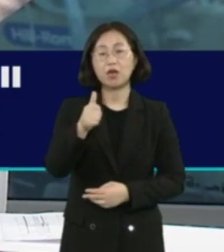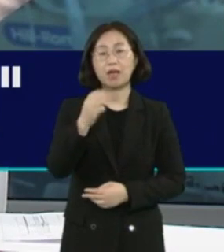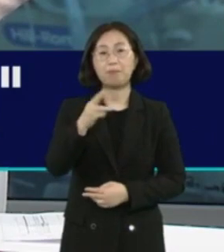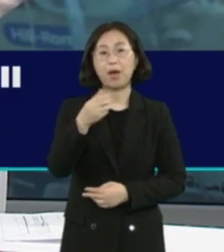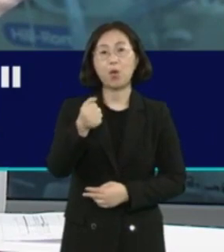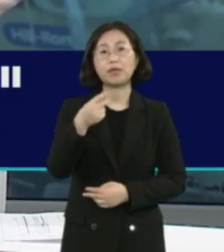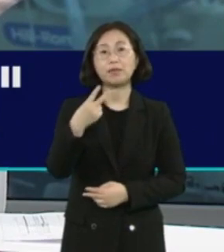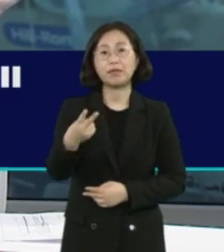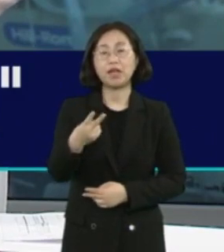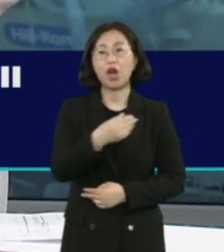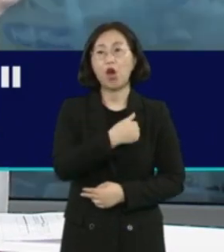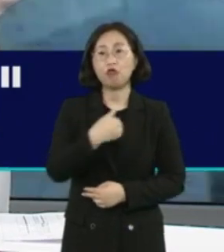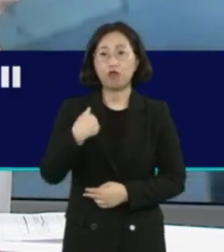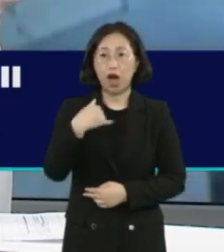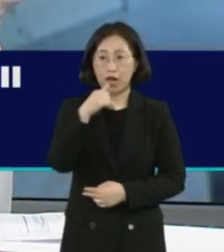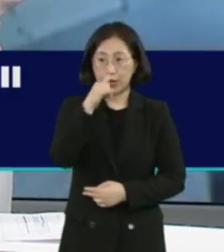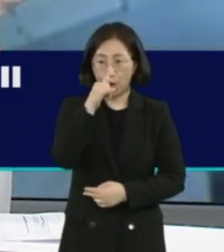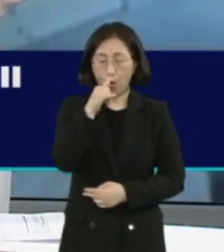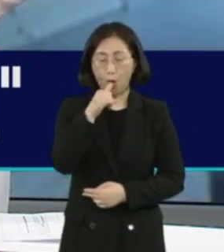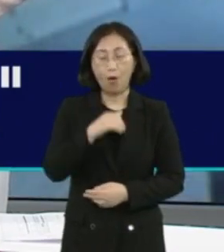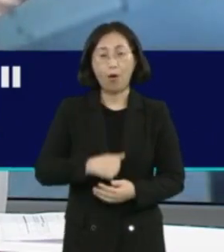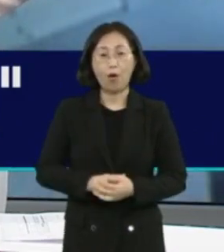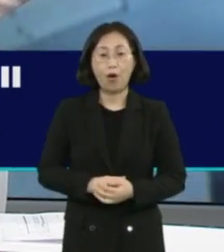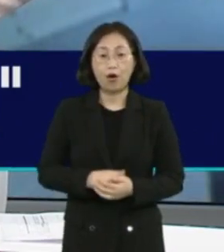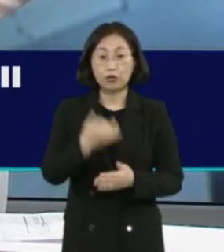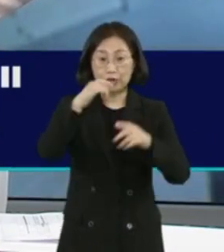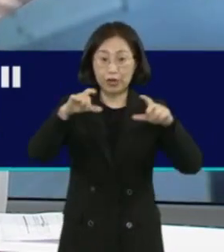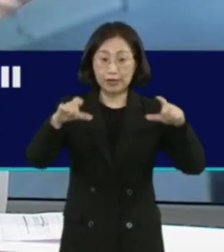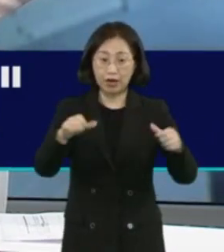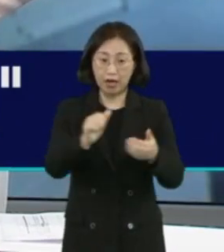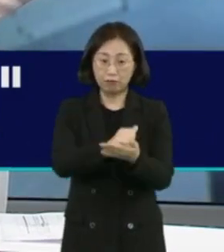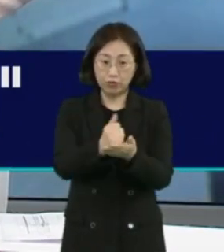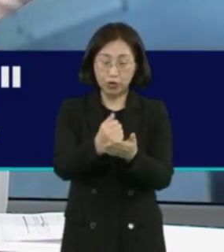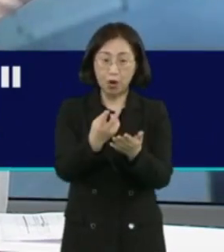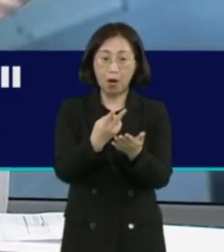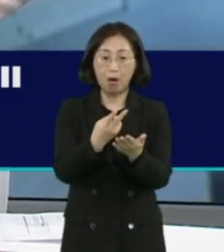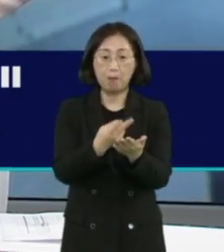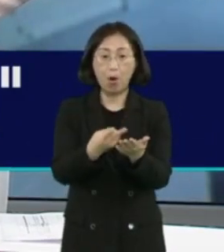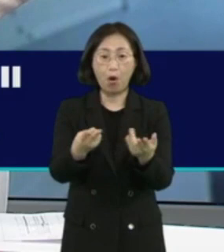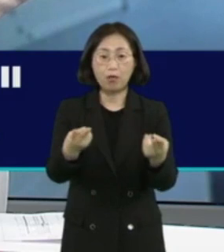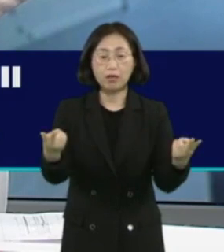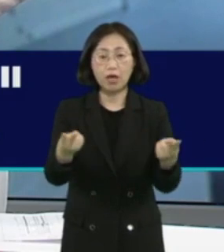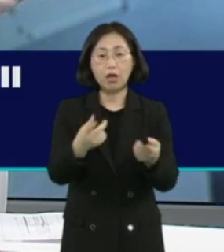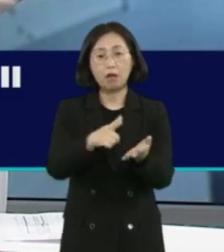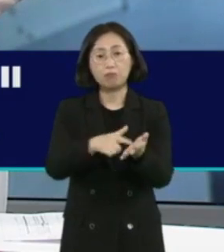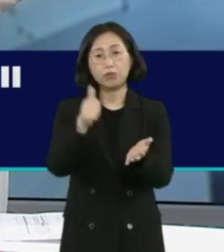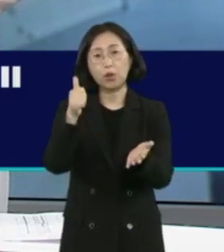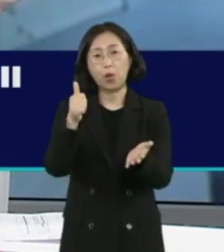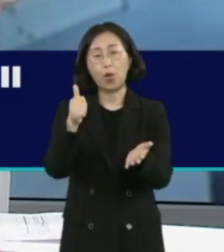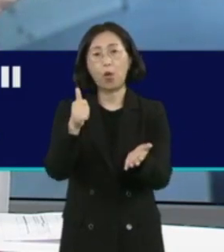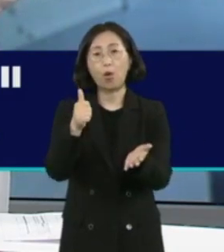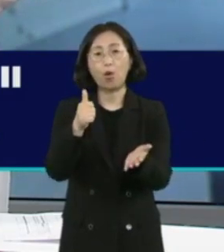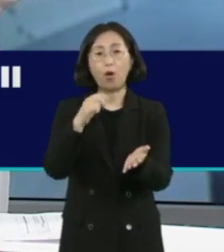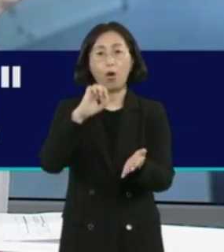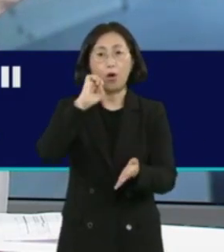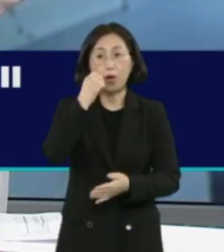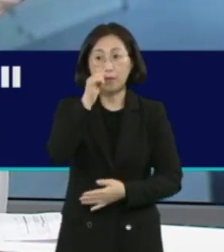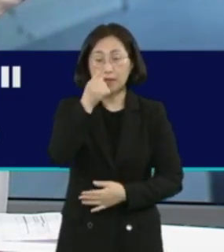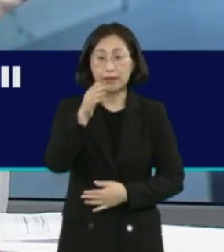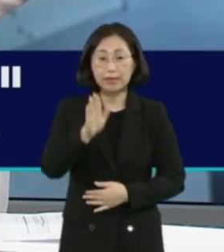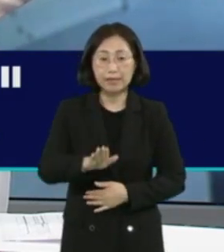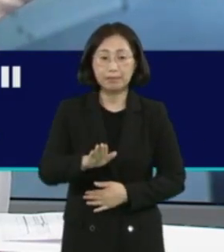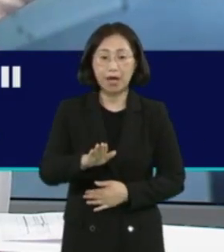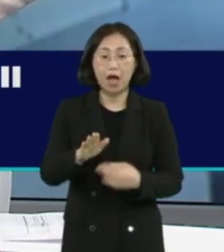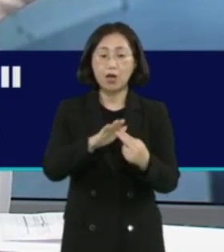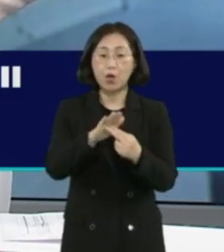반가운 소식입니다. 지난달에는 충청 지역에 위중증 환자를 위한 병상이 없어서 병상 확보가 비상이었는데